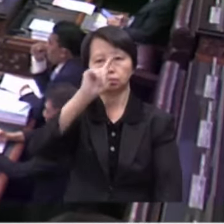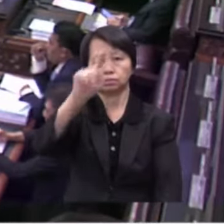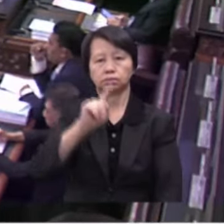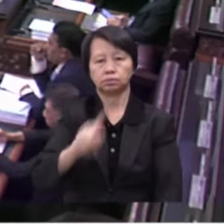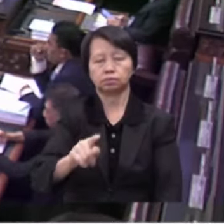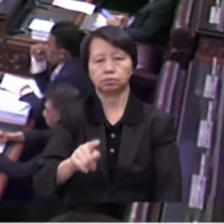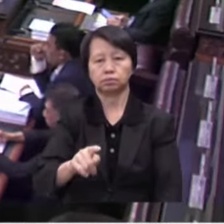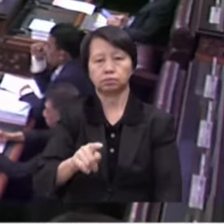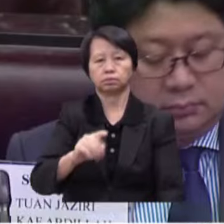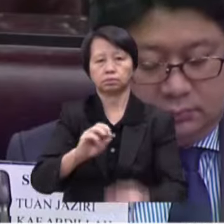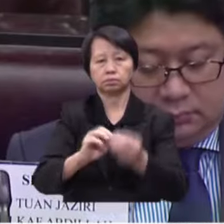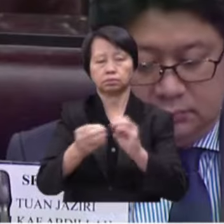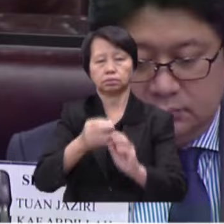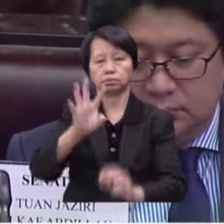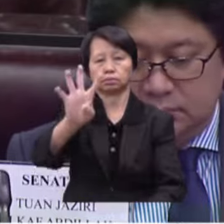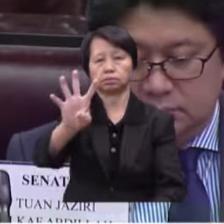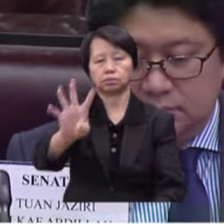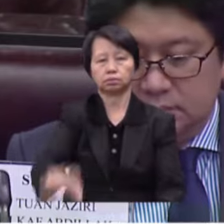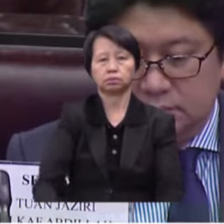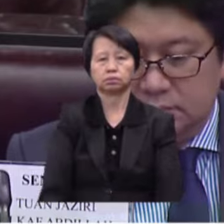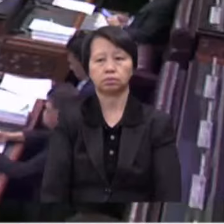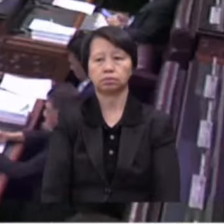64 saya